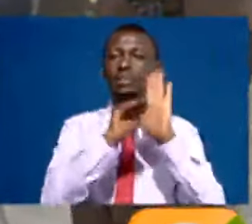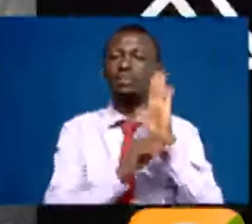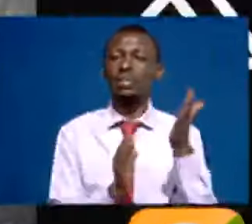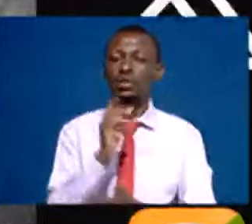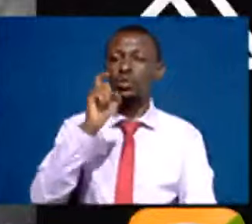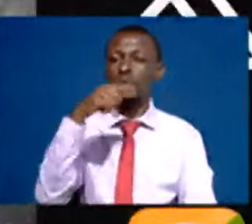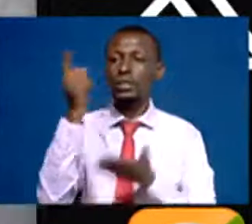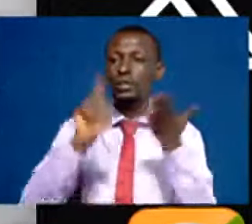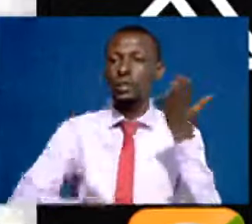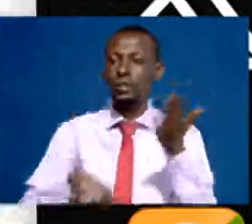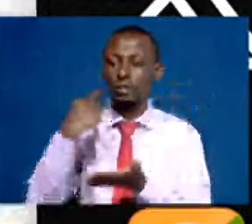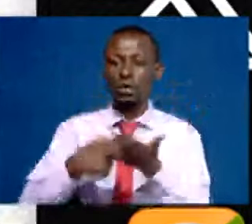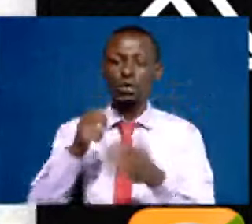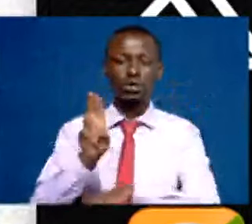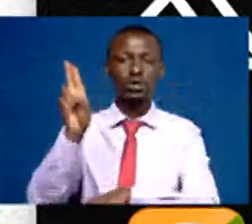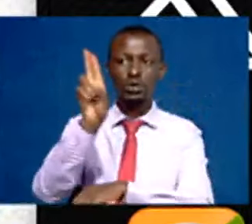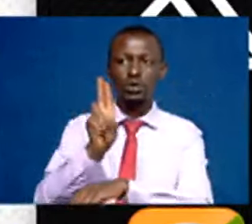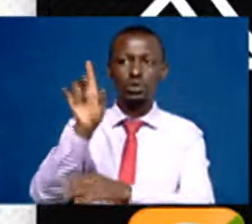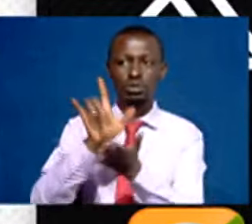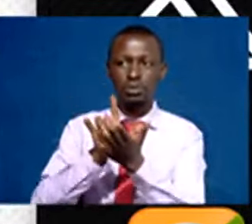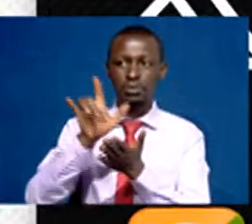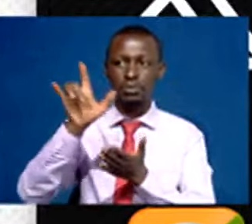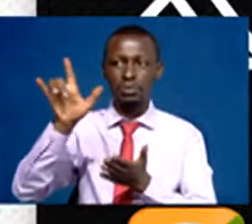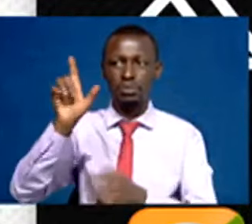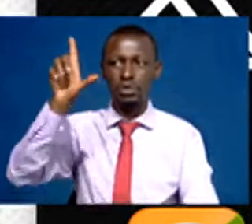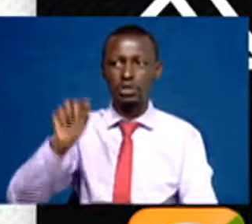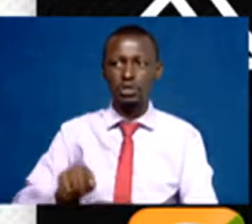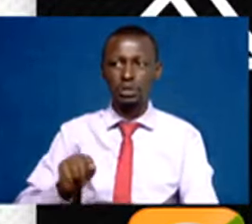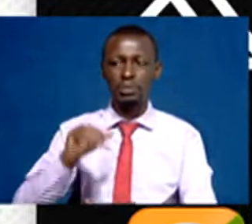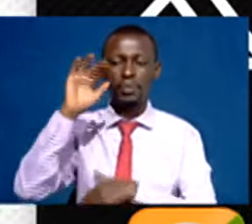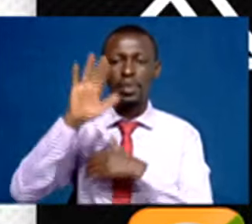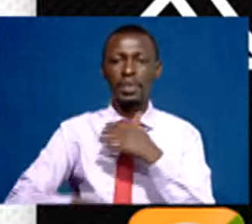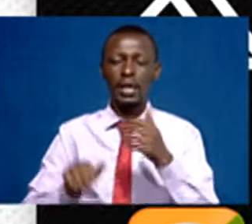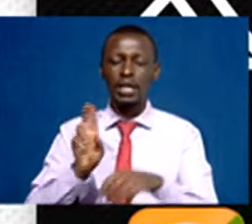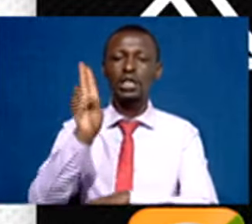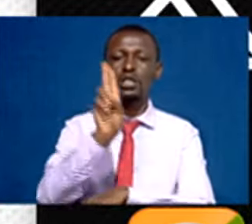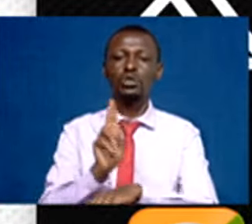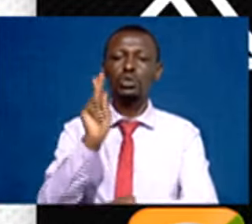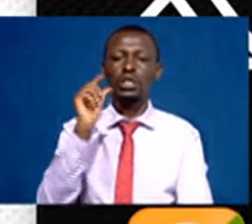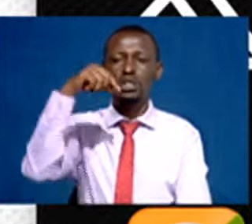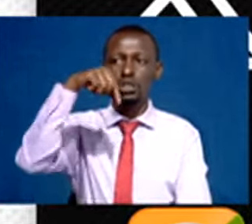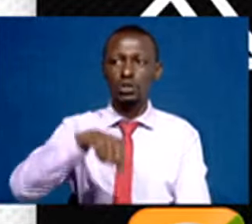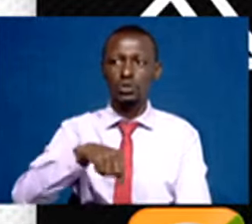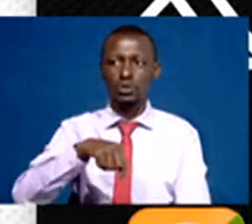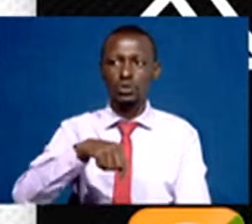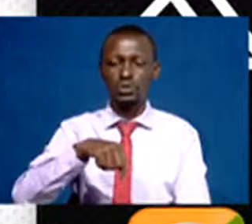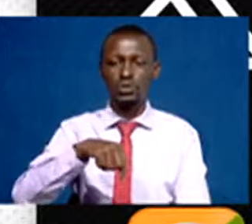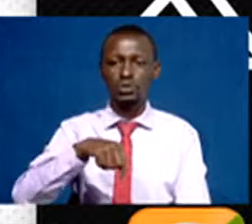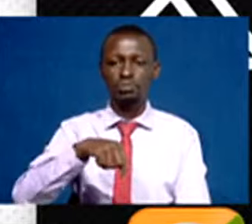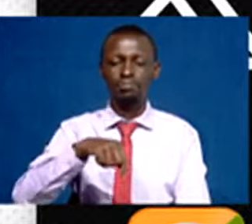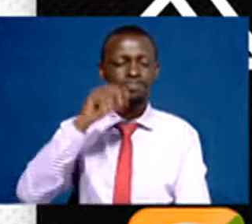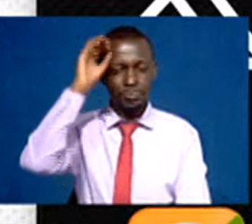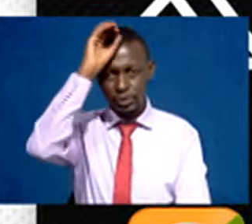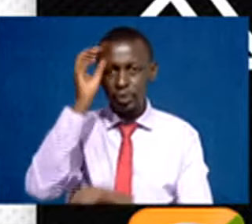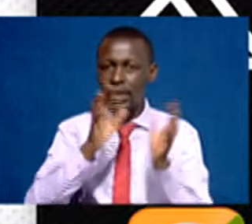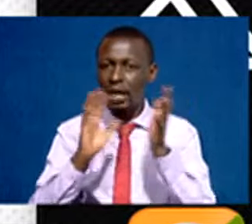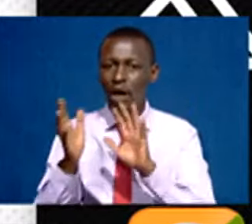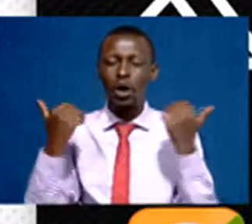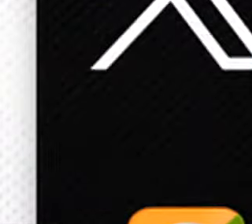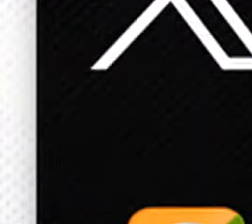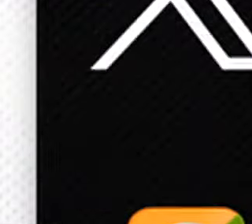alisema kuwa gharama ya kutumia jeti ilikuwa ndogo kuliko kusafiri kwa Kenya Airways. Maoni juu ya hili yanabaki